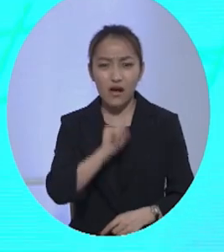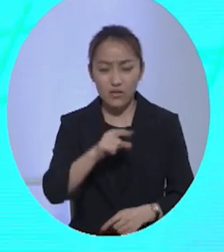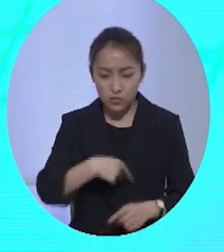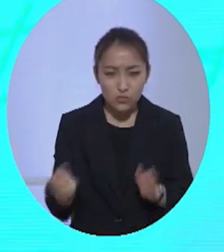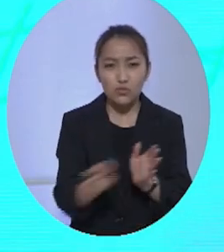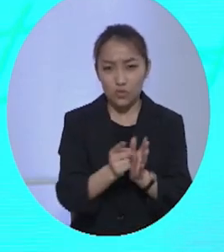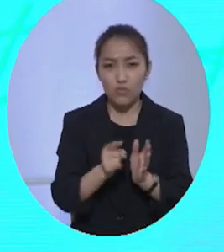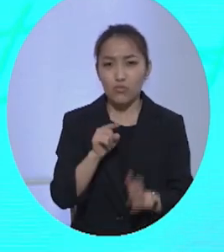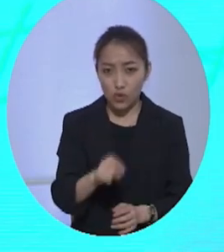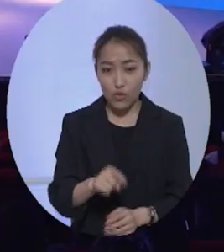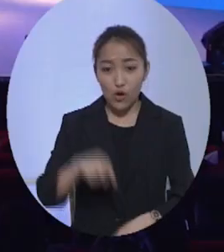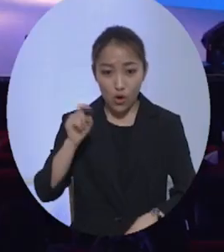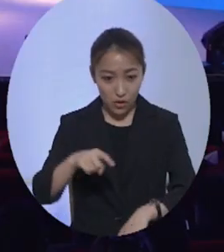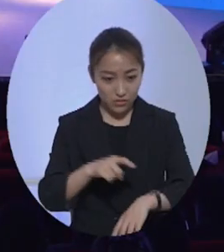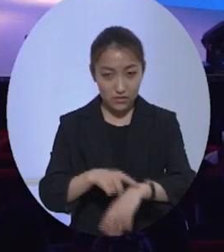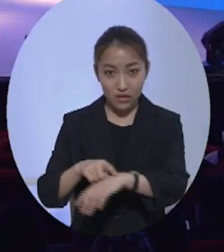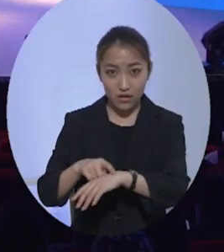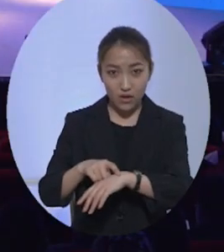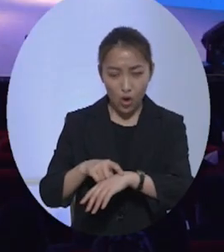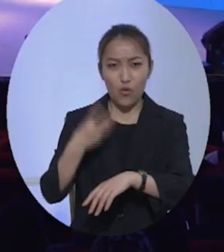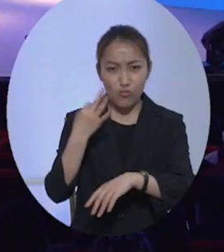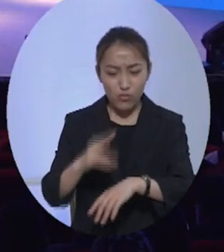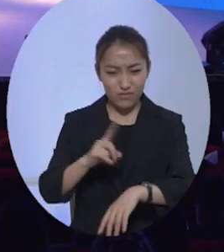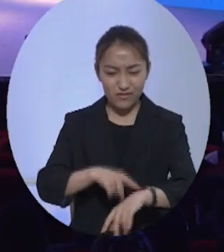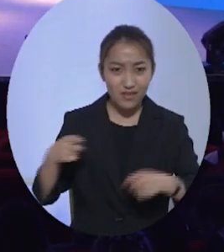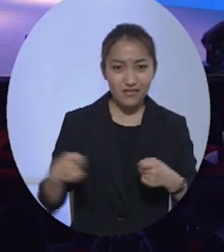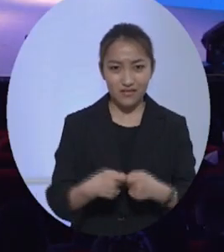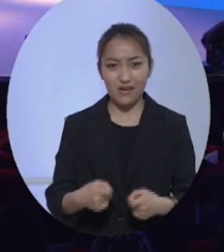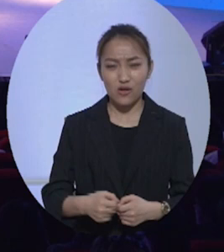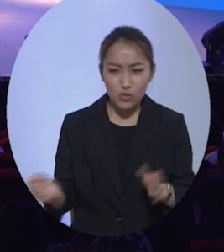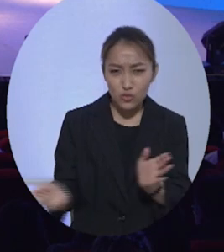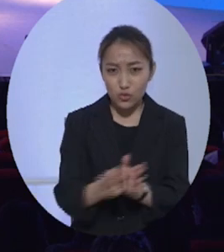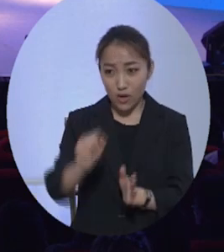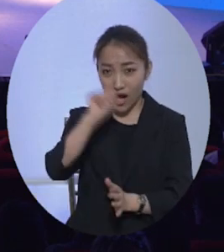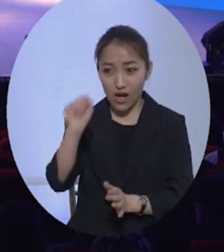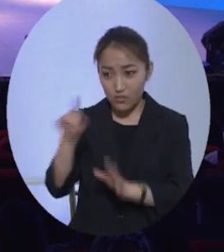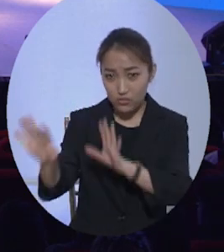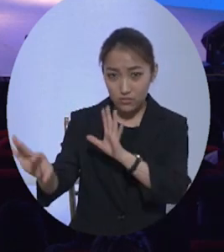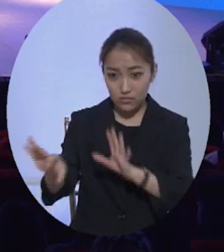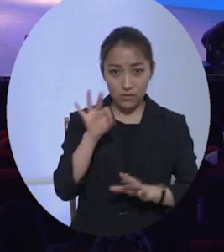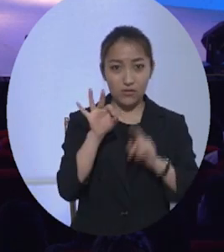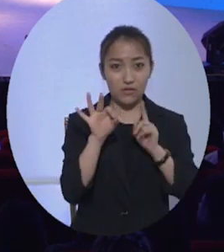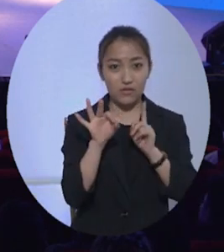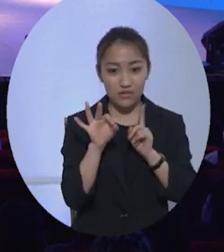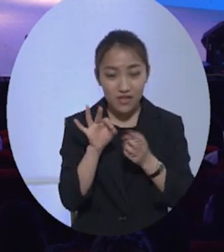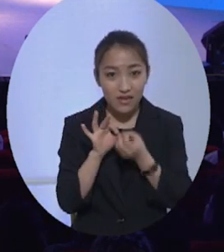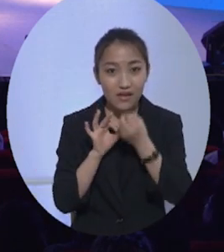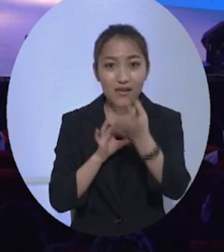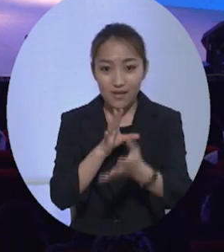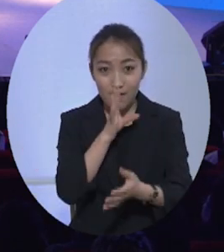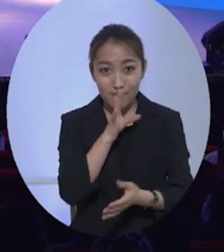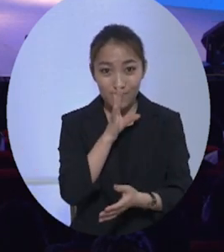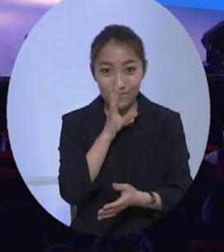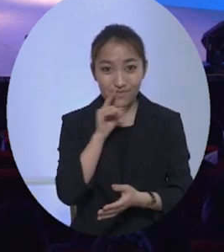асуудал. Тэгээд яг одоо цагаа болоод энэ чухал асуудлыг сонгож аваад ингээд өнөөдөр энэ асуудлыг ярилцах